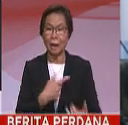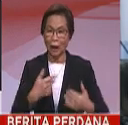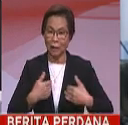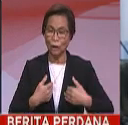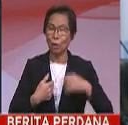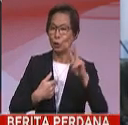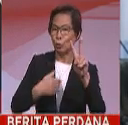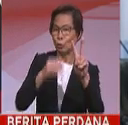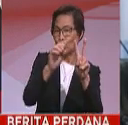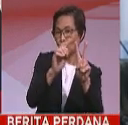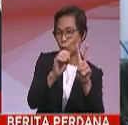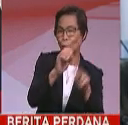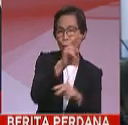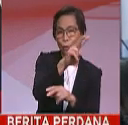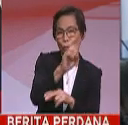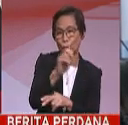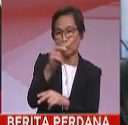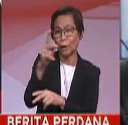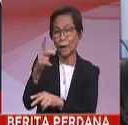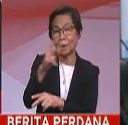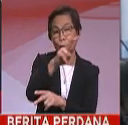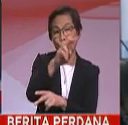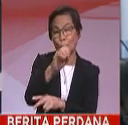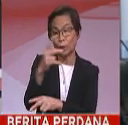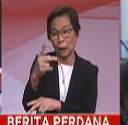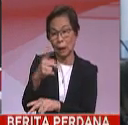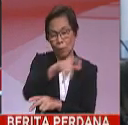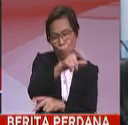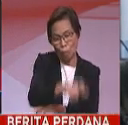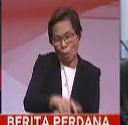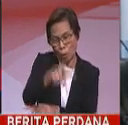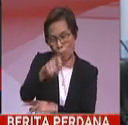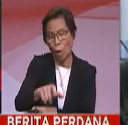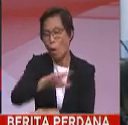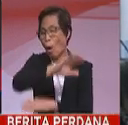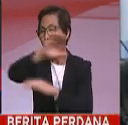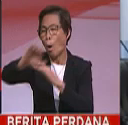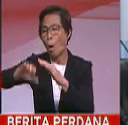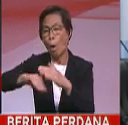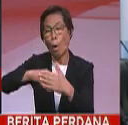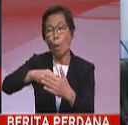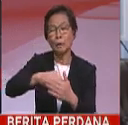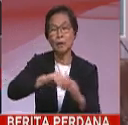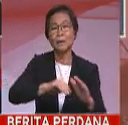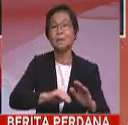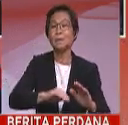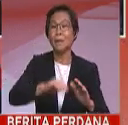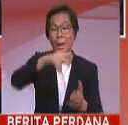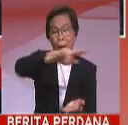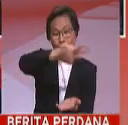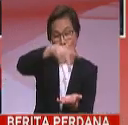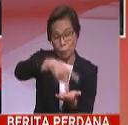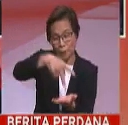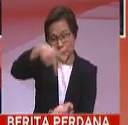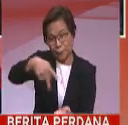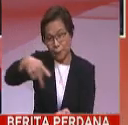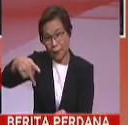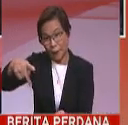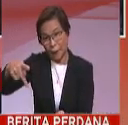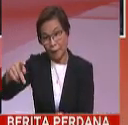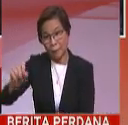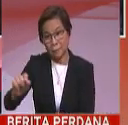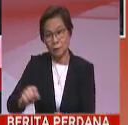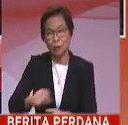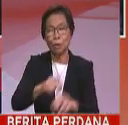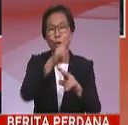ada 20,000 mangsa di semua pusat pemindahan berbanding pada 26,000 pada